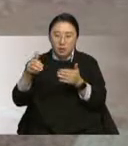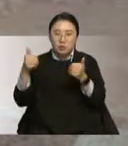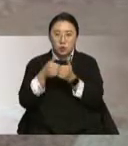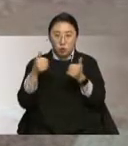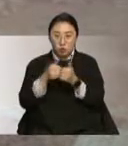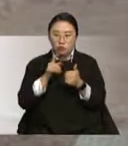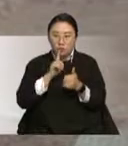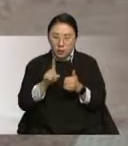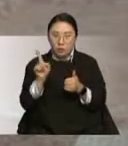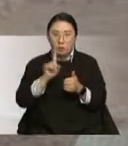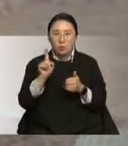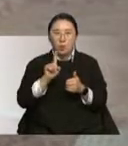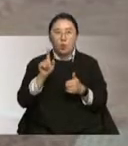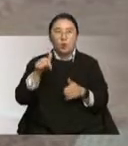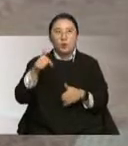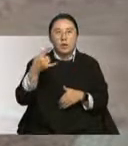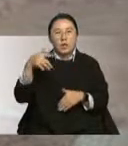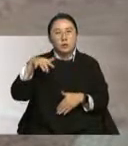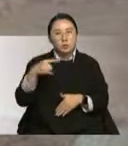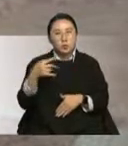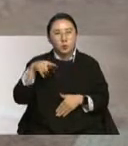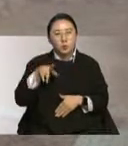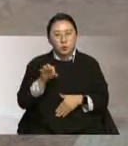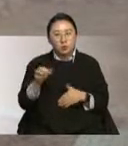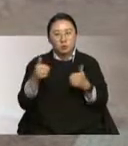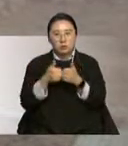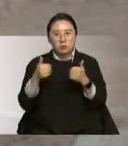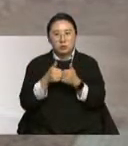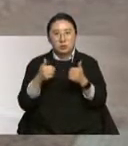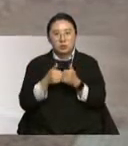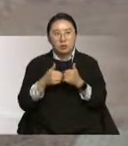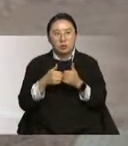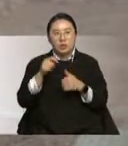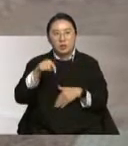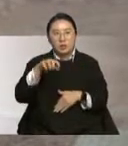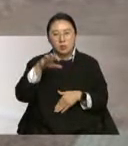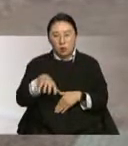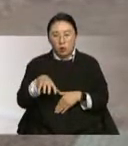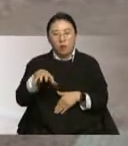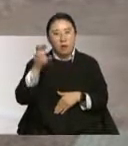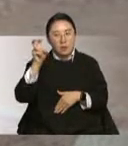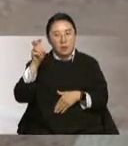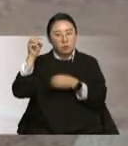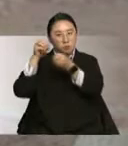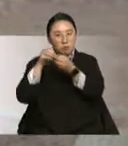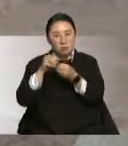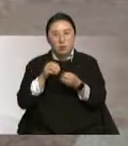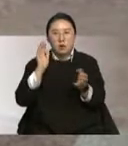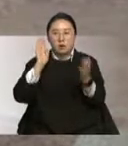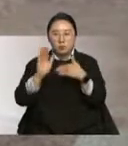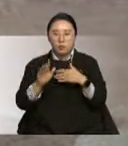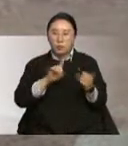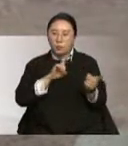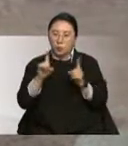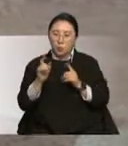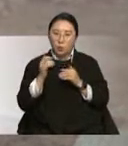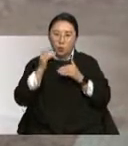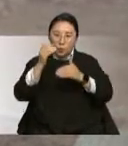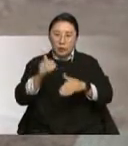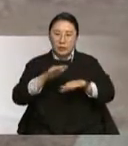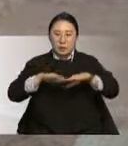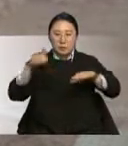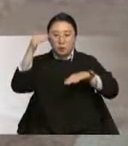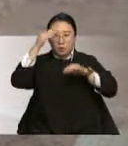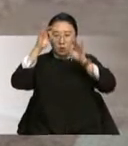전투로 알려진 매초성 전투지가 바로 이 대전리 산성일 것으로 알려지고 있는데요. 연천군은 앞으로 복원 과정을